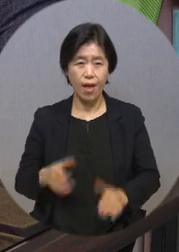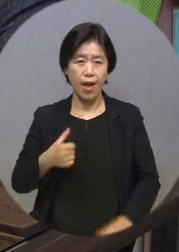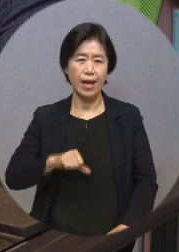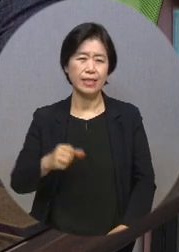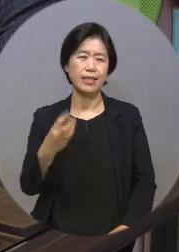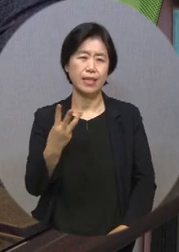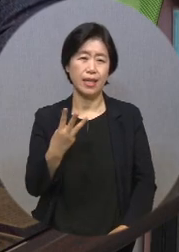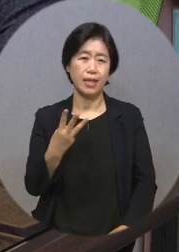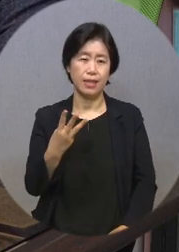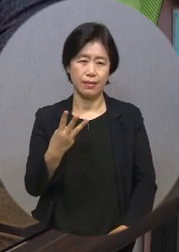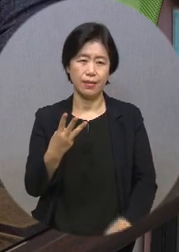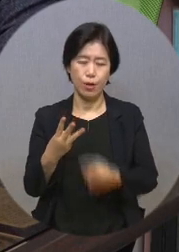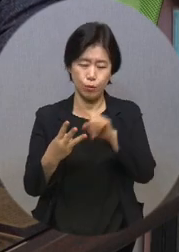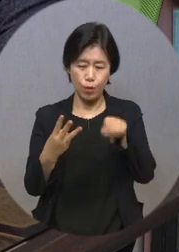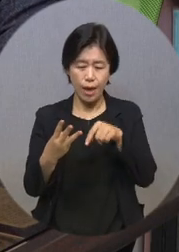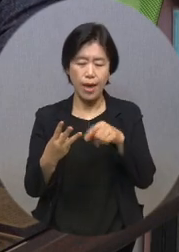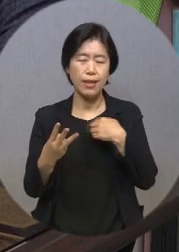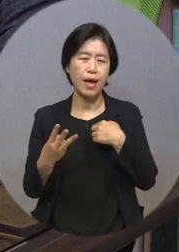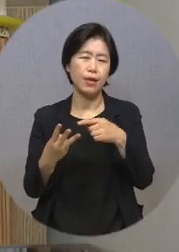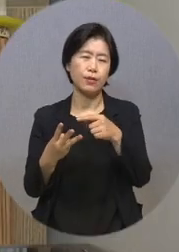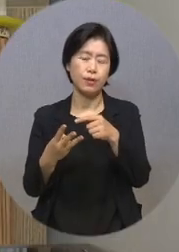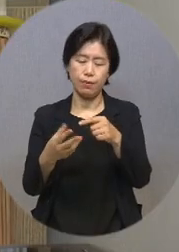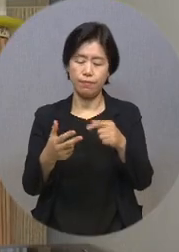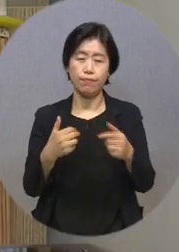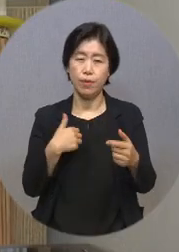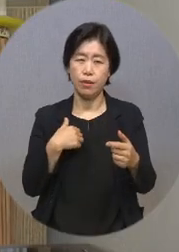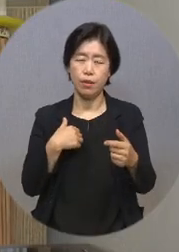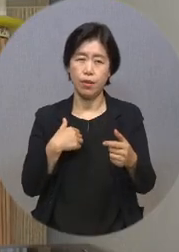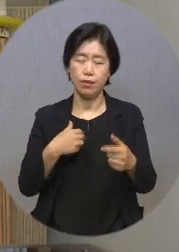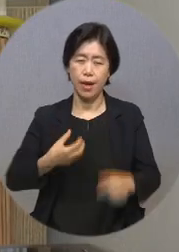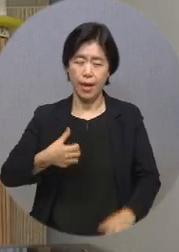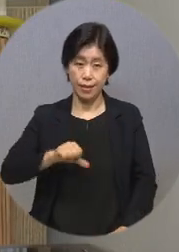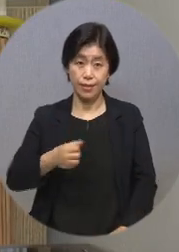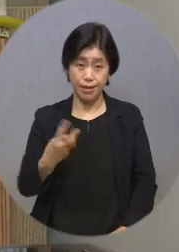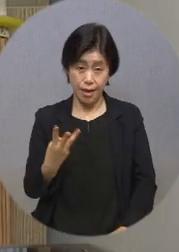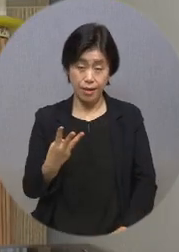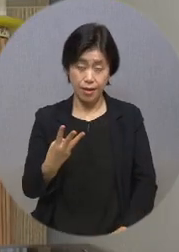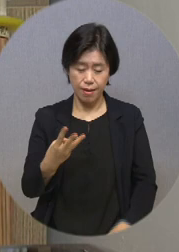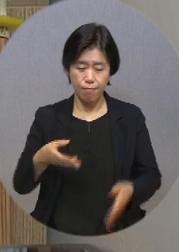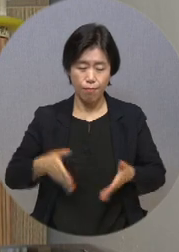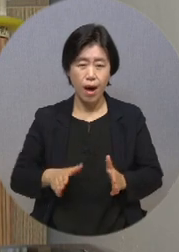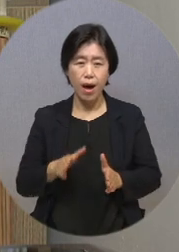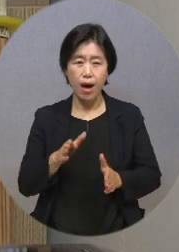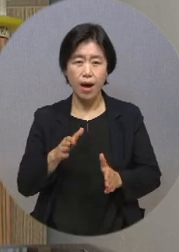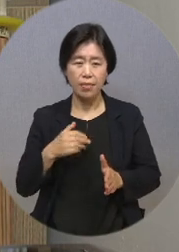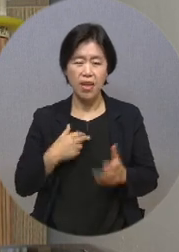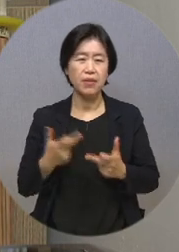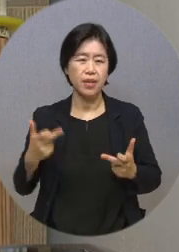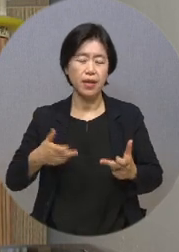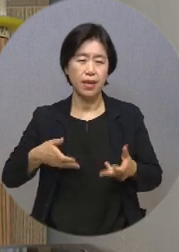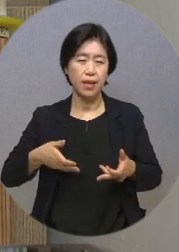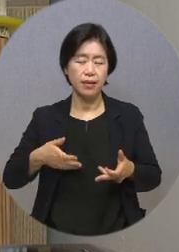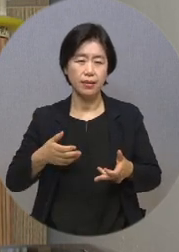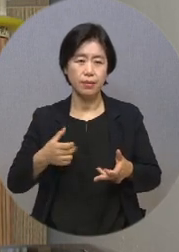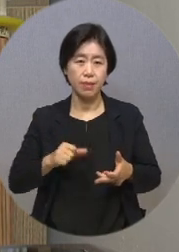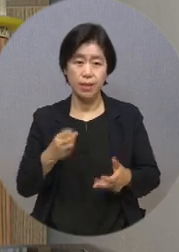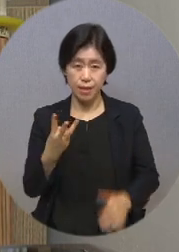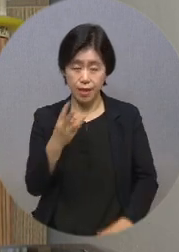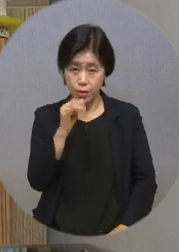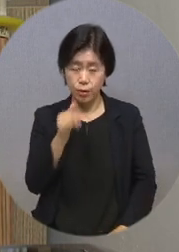살다 보니 네. 사실은 제가 예전에 제 형님이 대학교를 다닐 때 제가 또 대학을 합격을